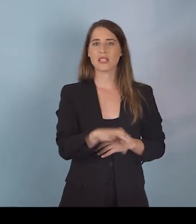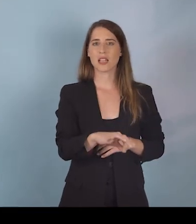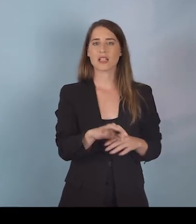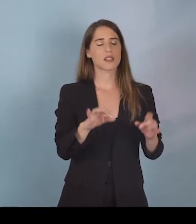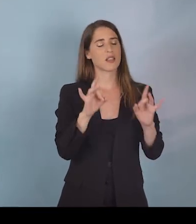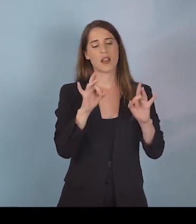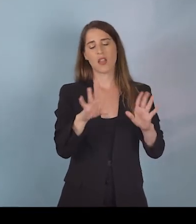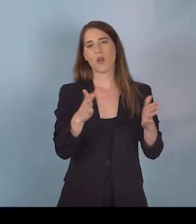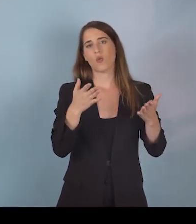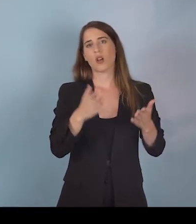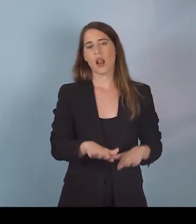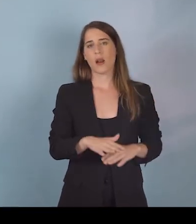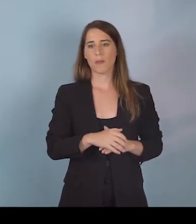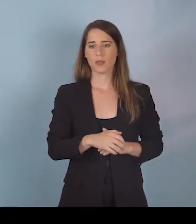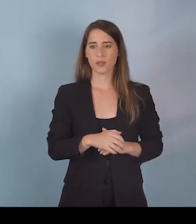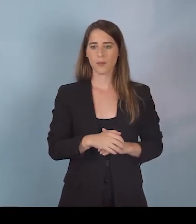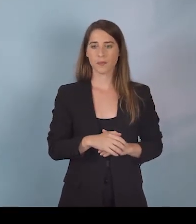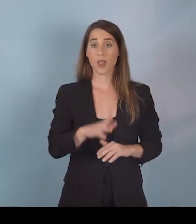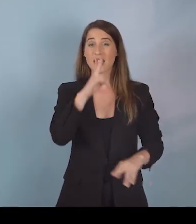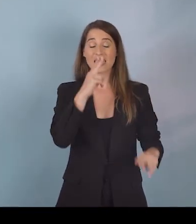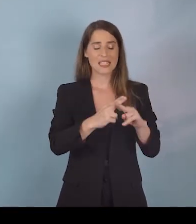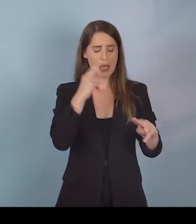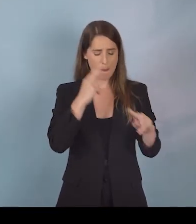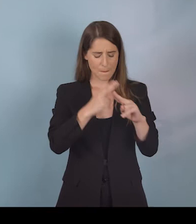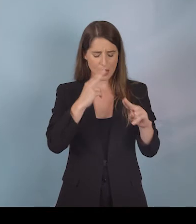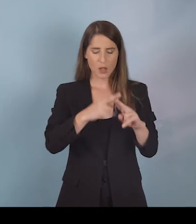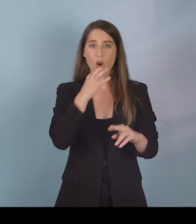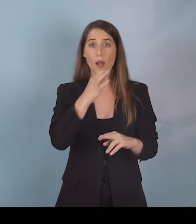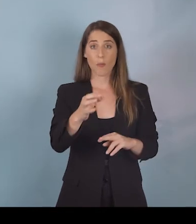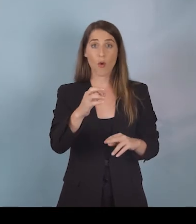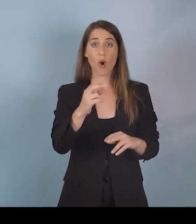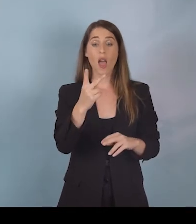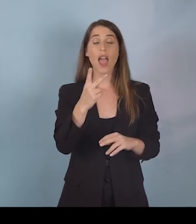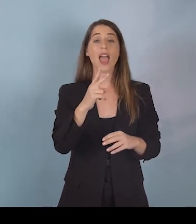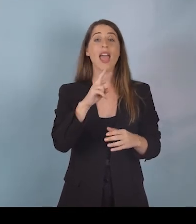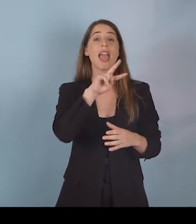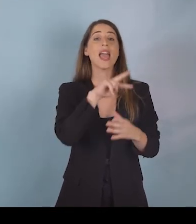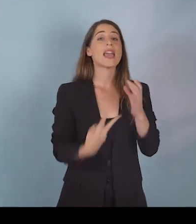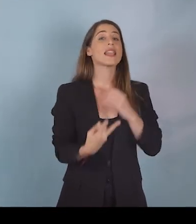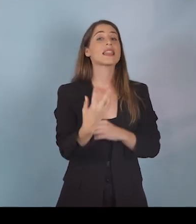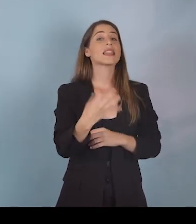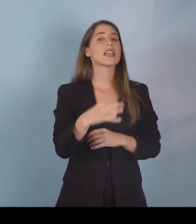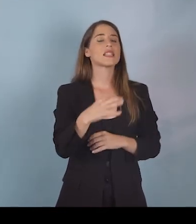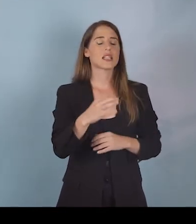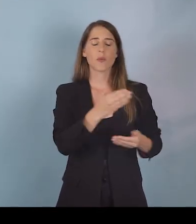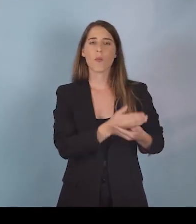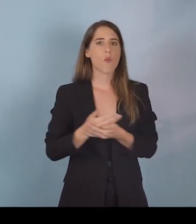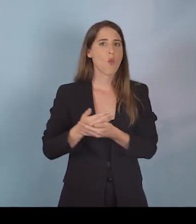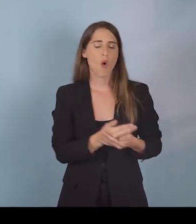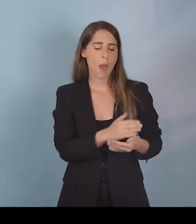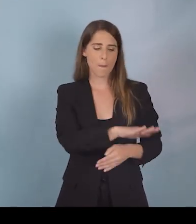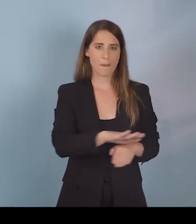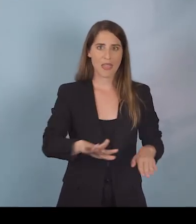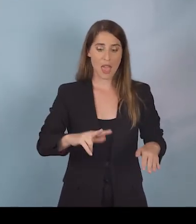τα μη διαδικά και για τα intersex πρόσωπα. Εδώ τονίζω ότι είναι επιτακτική ανάγκη να απαγορευτούν